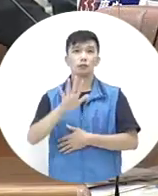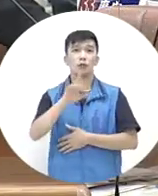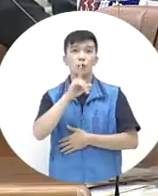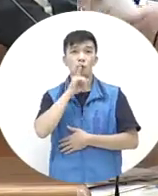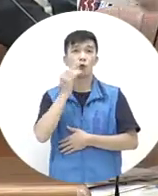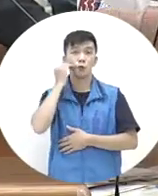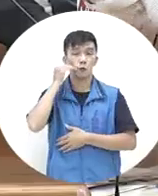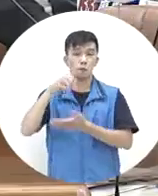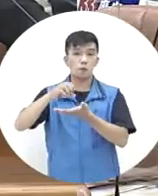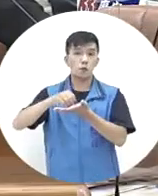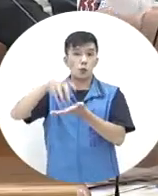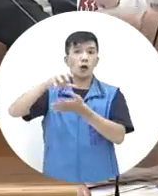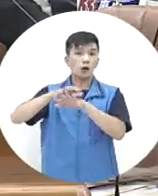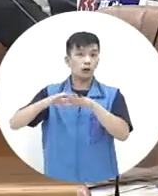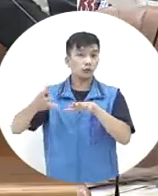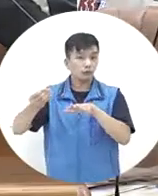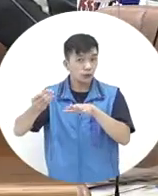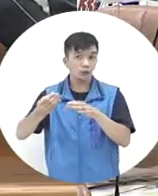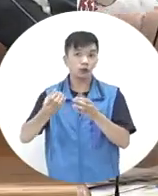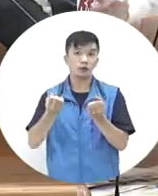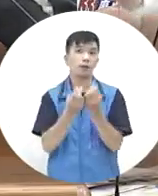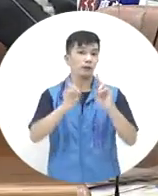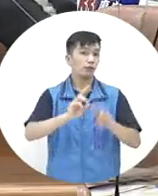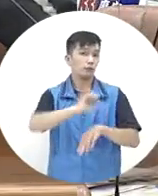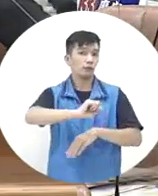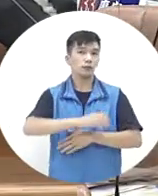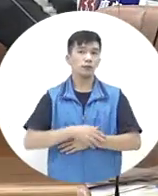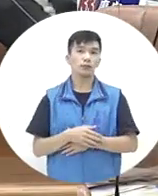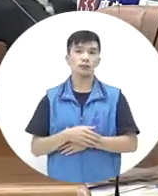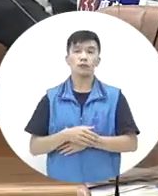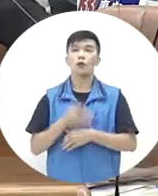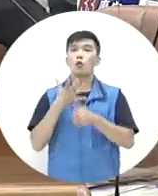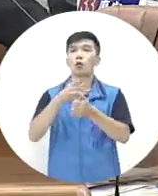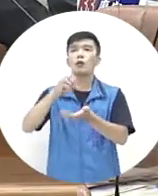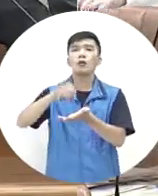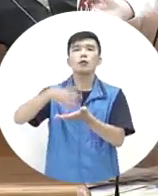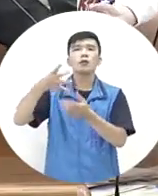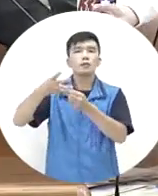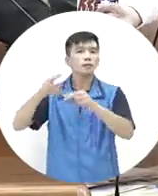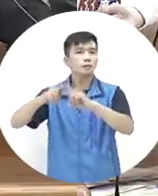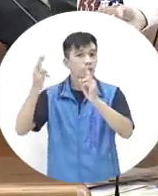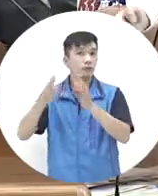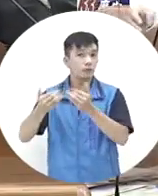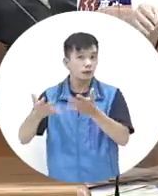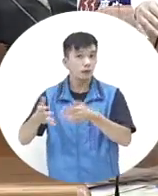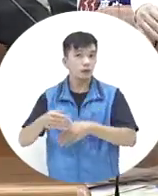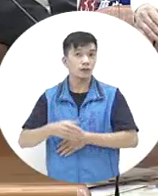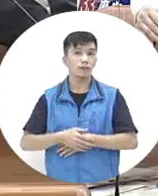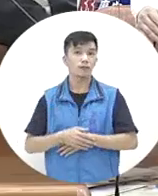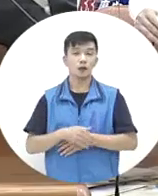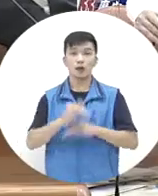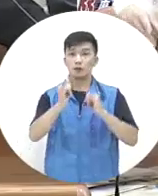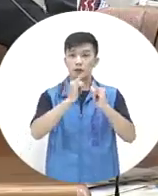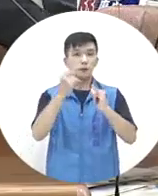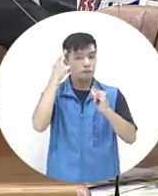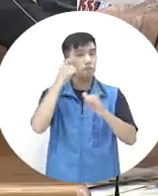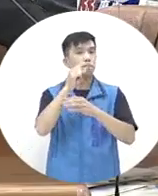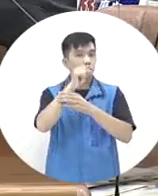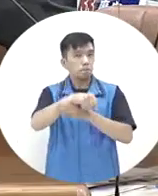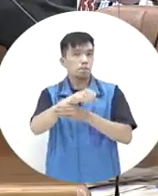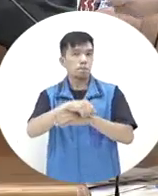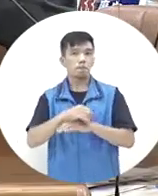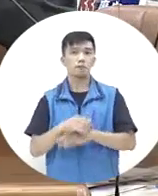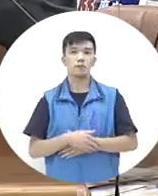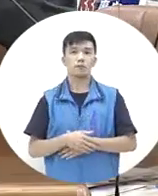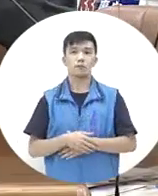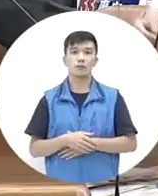就没有核电吗？ 重启核四你到底赞不赞成？这个讲得很清楚嘛。 我赞成尊重民意。 赞成尊重民意，所以即使